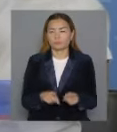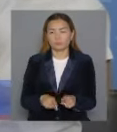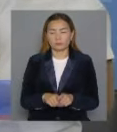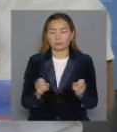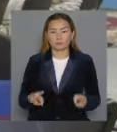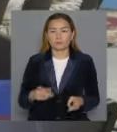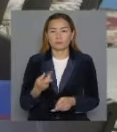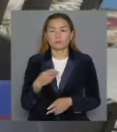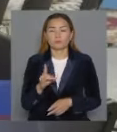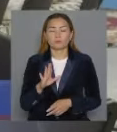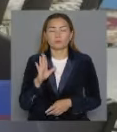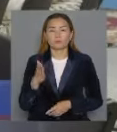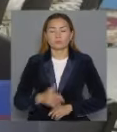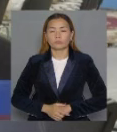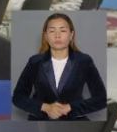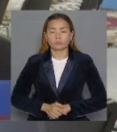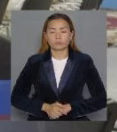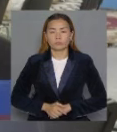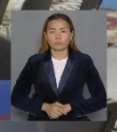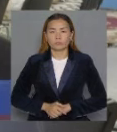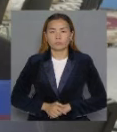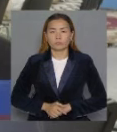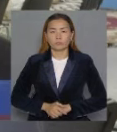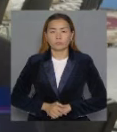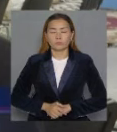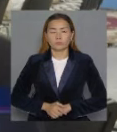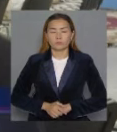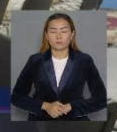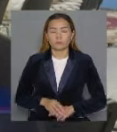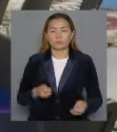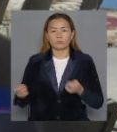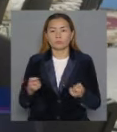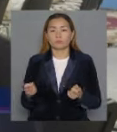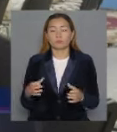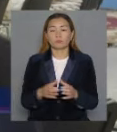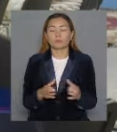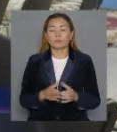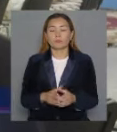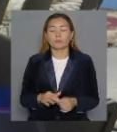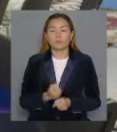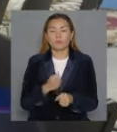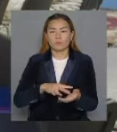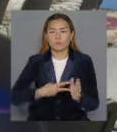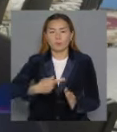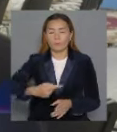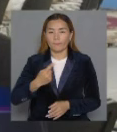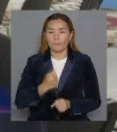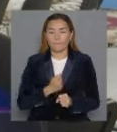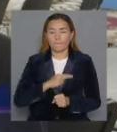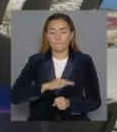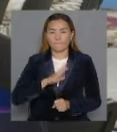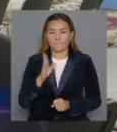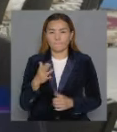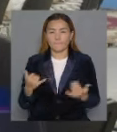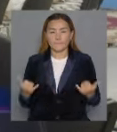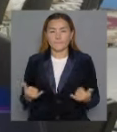арнайы гранттар бөлінетіндігін айтты. Бізде жанындағы қоғамдық қорының жетекшісі Мейрамгүл Тарғынқызы жеңіс проектісі бойынша жұмыс жасап жатыр